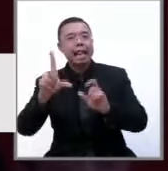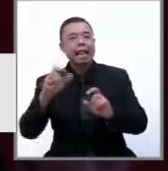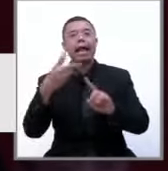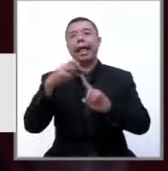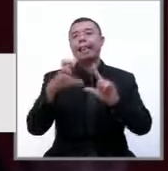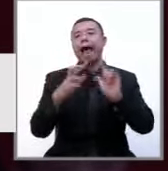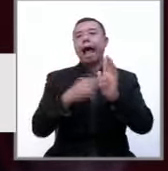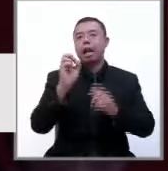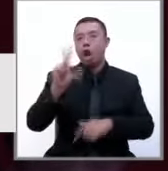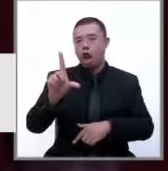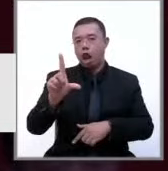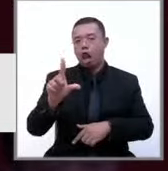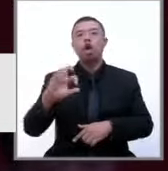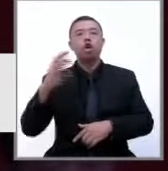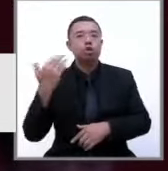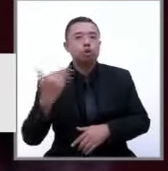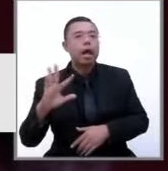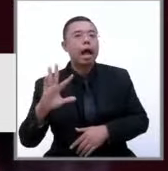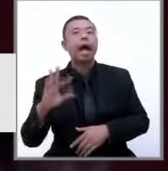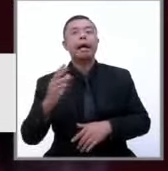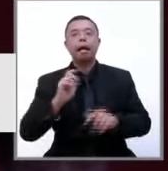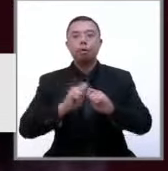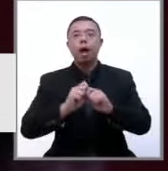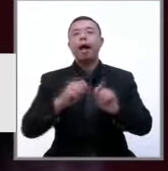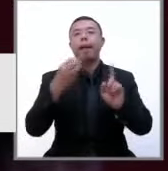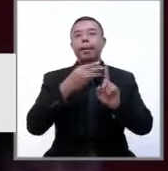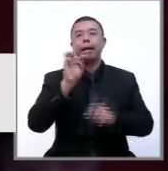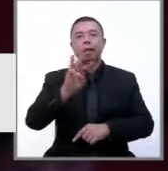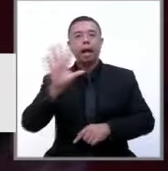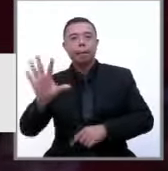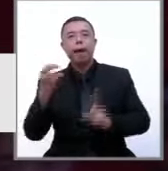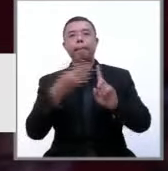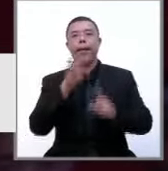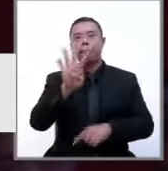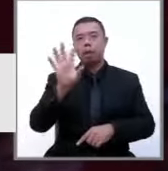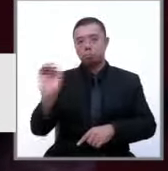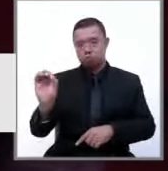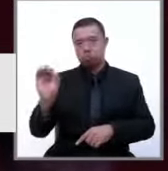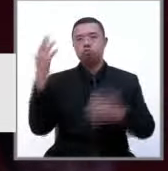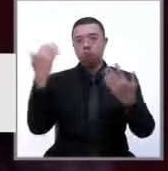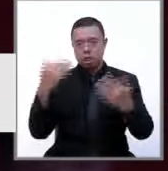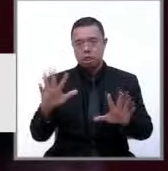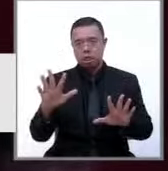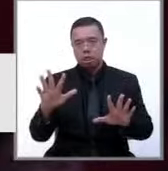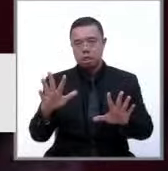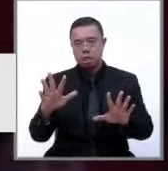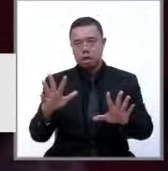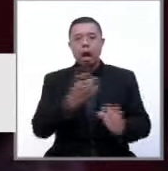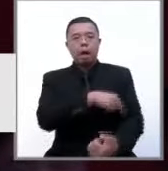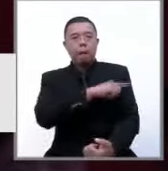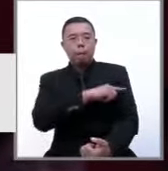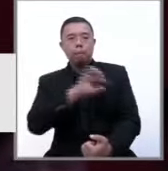yang sudah dilakukan meliputi b35 dan B40 potensi